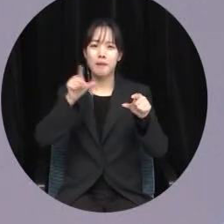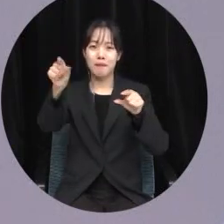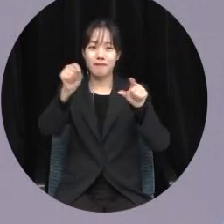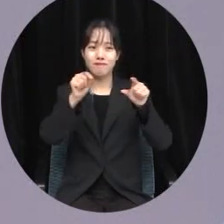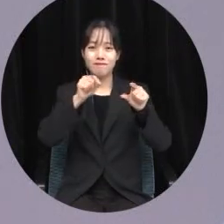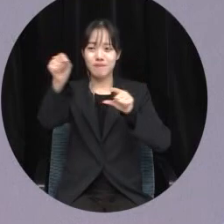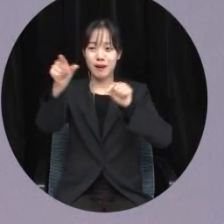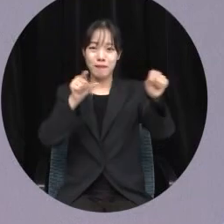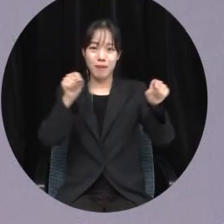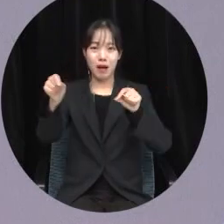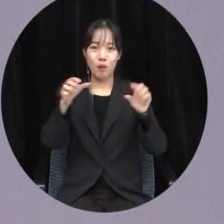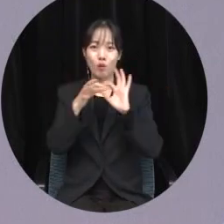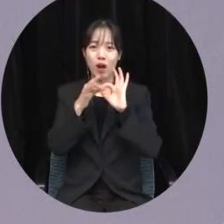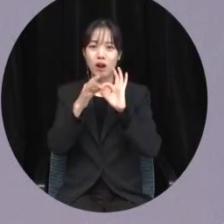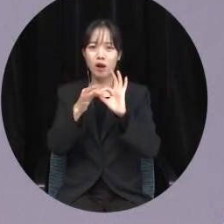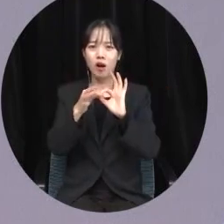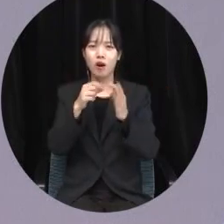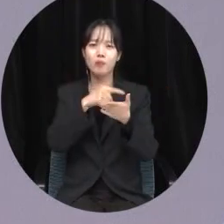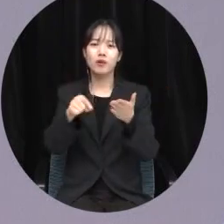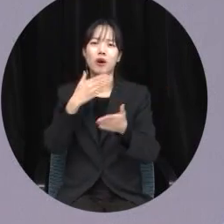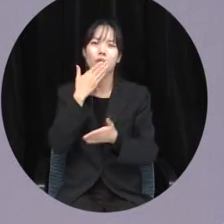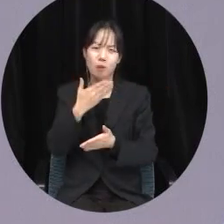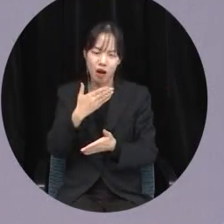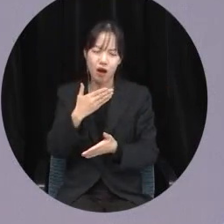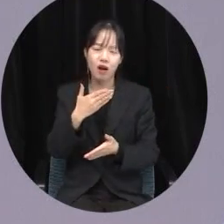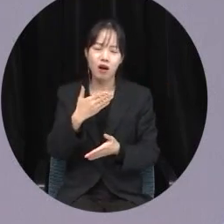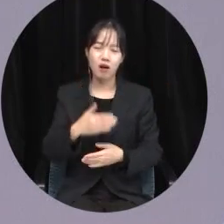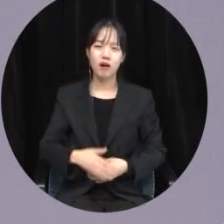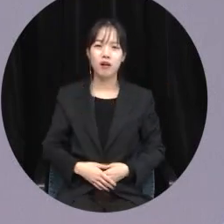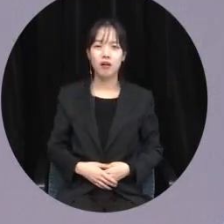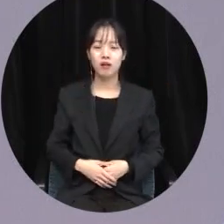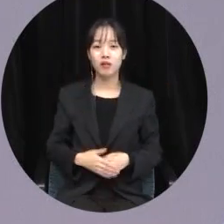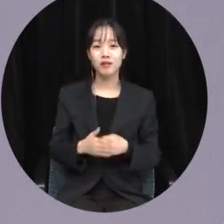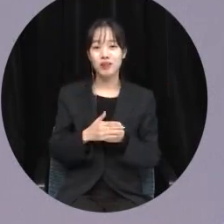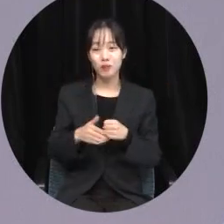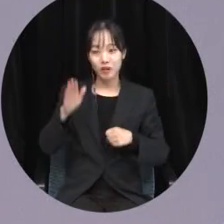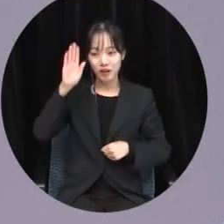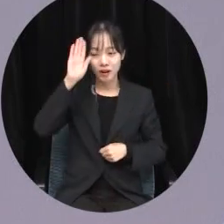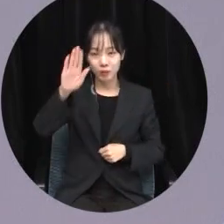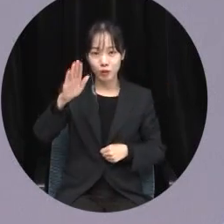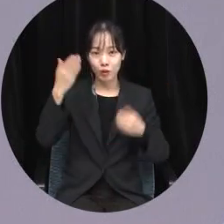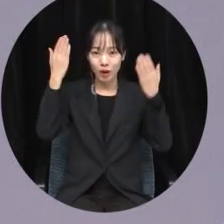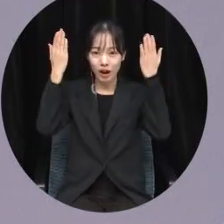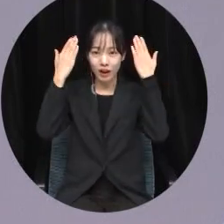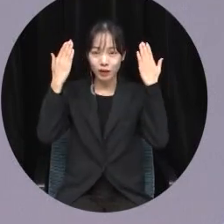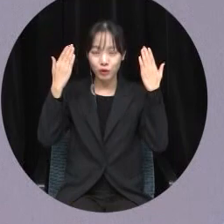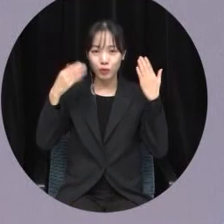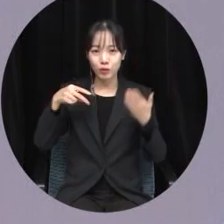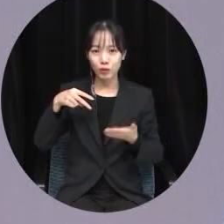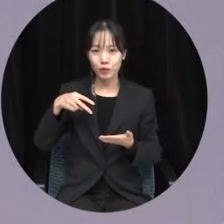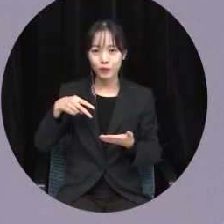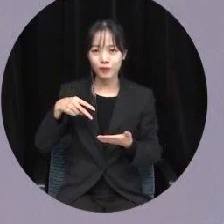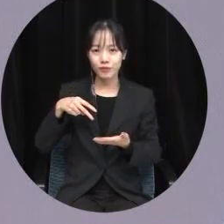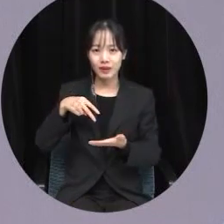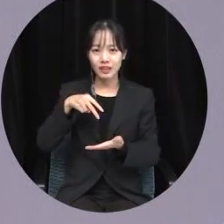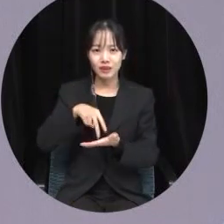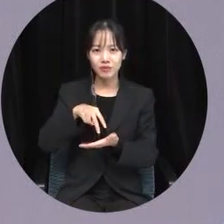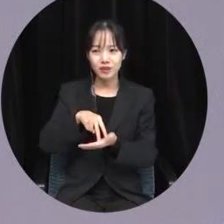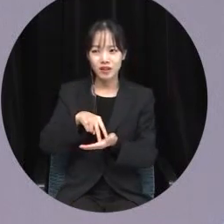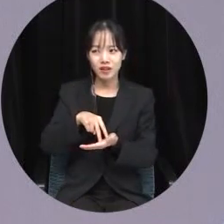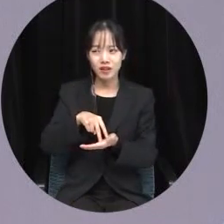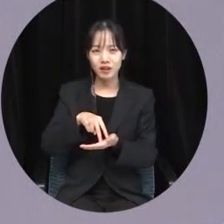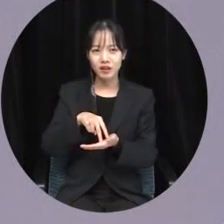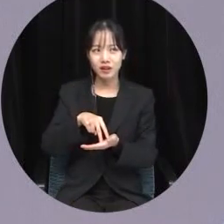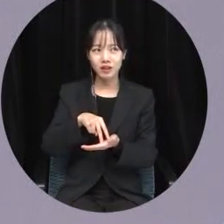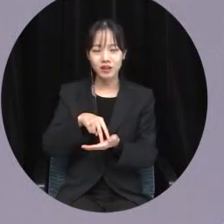앞으로 학교 측이 이 학폭 문제를 공론화하고 또 적극적으로 해결한다 하더라도